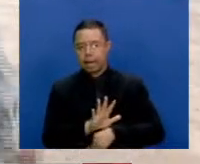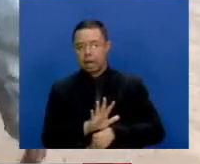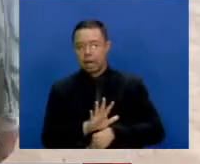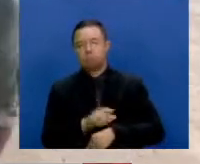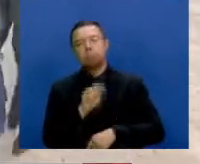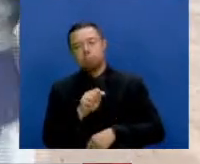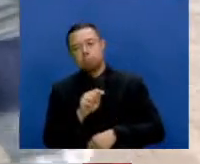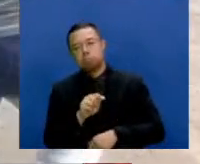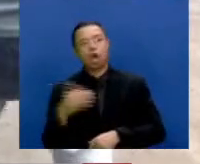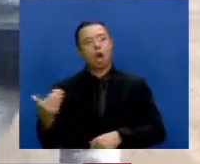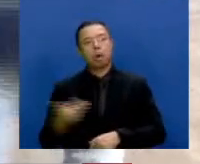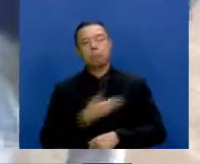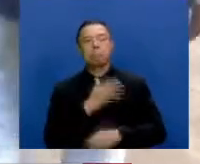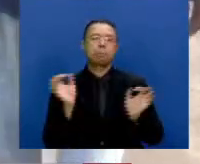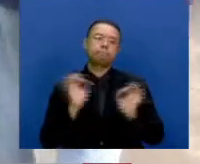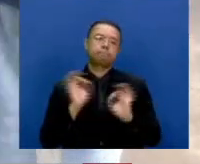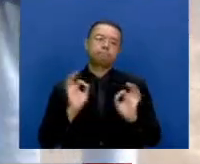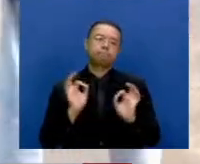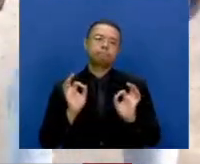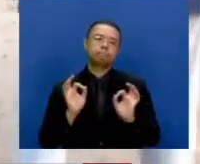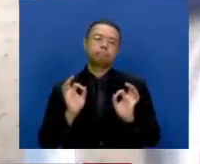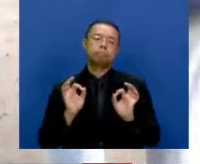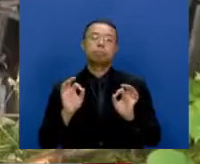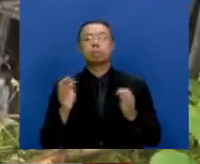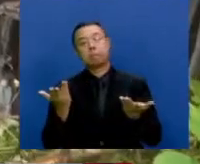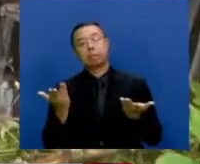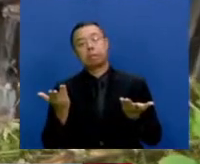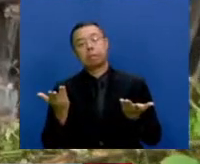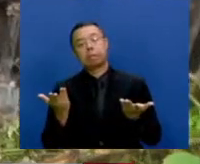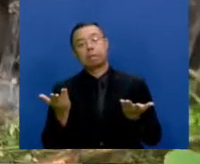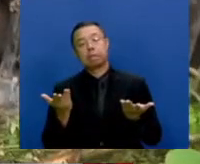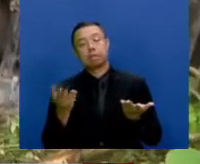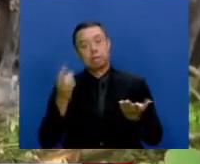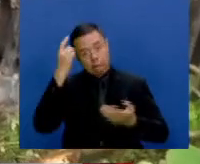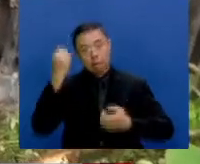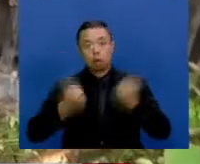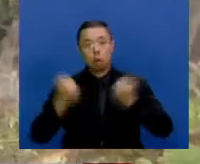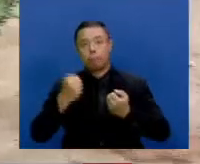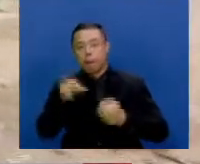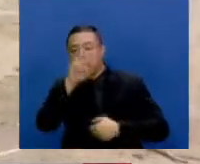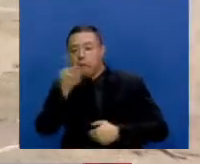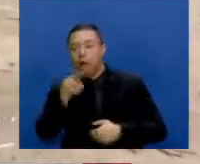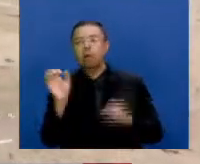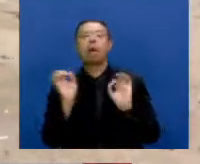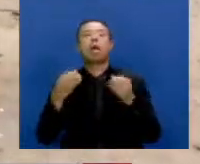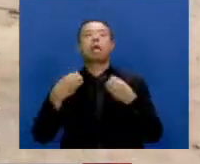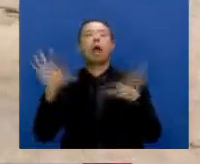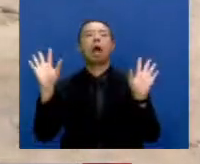Meski diduga tidak ada korban dalam kejadian tersebut, namun keberadaan pengemudi tidak ditemukan warga.